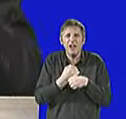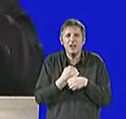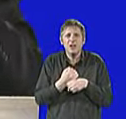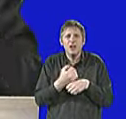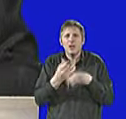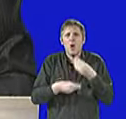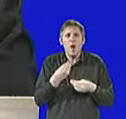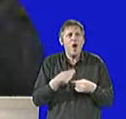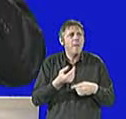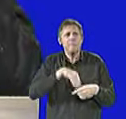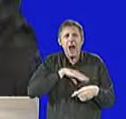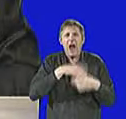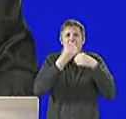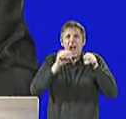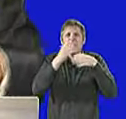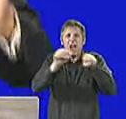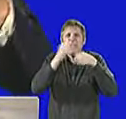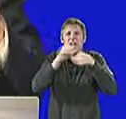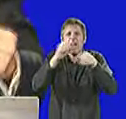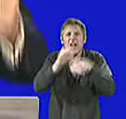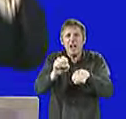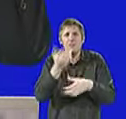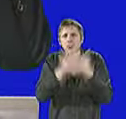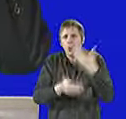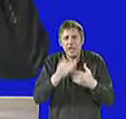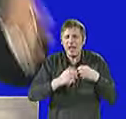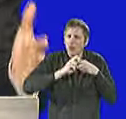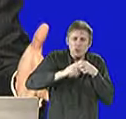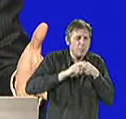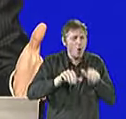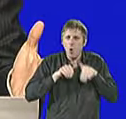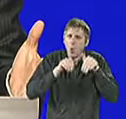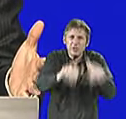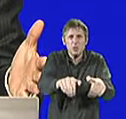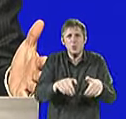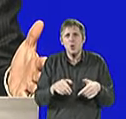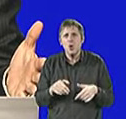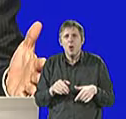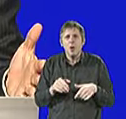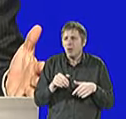faisait régulièrement l'objet et qui l'empêchaient de travailler.